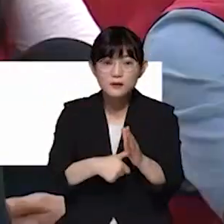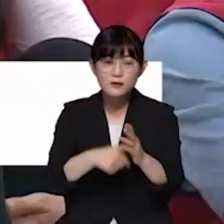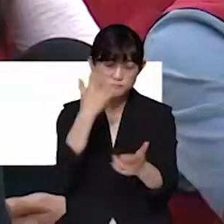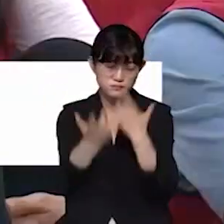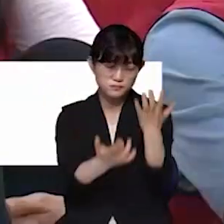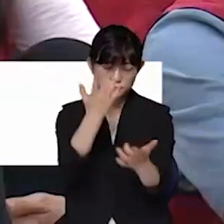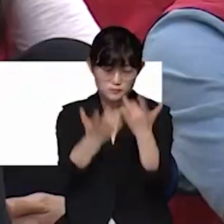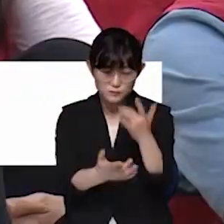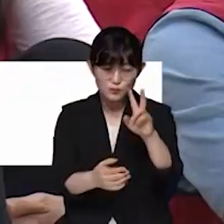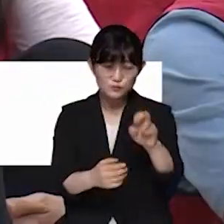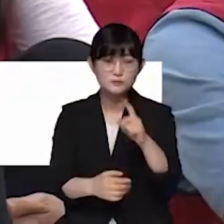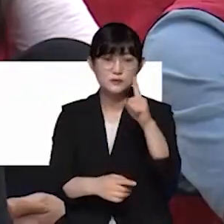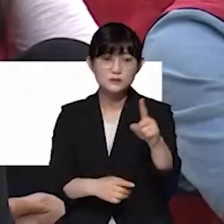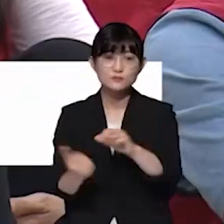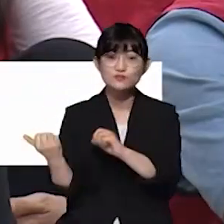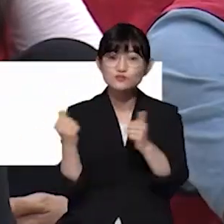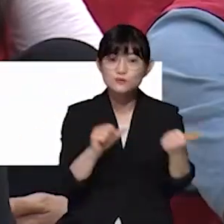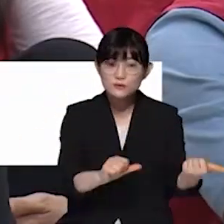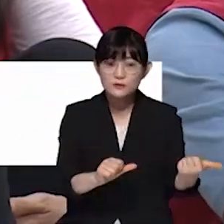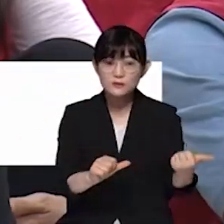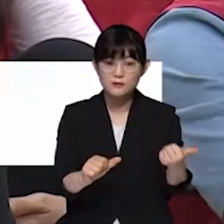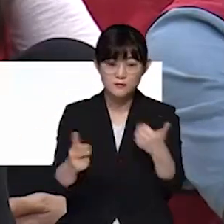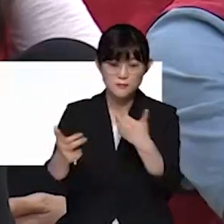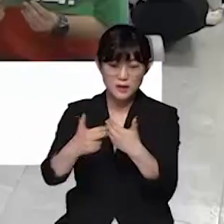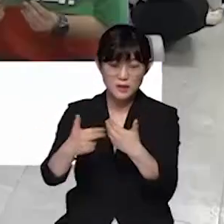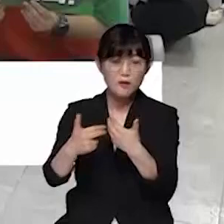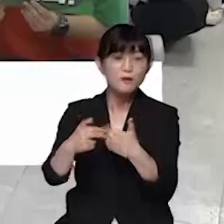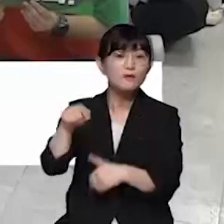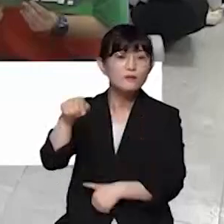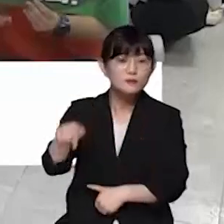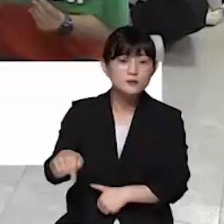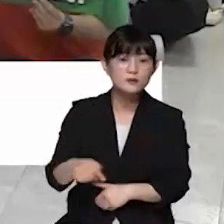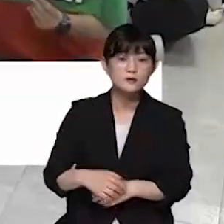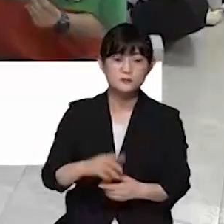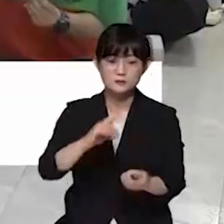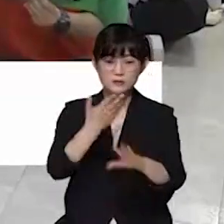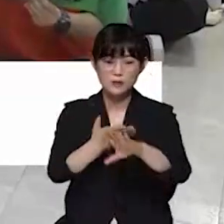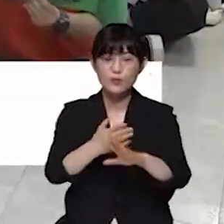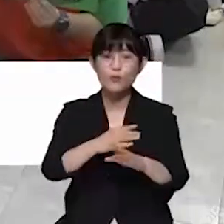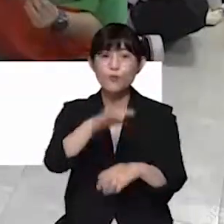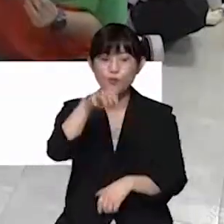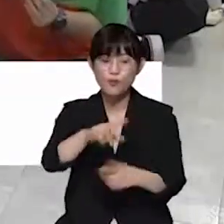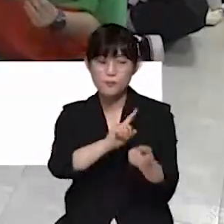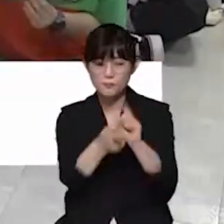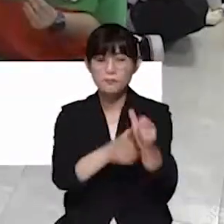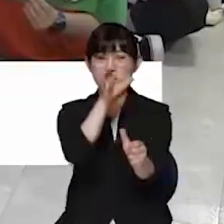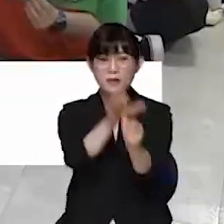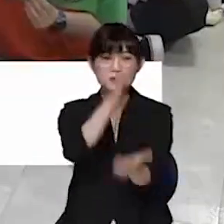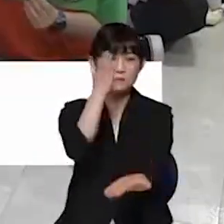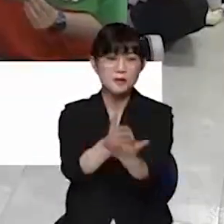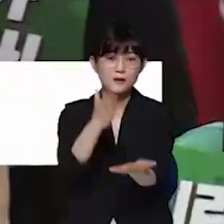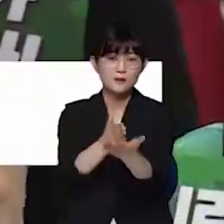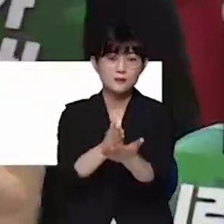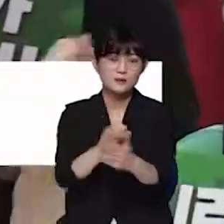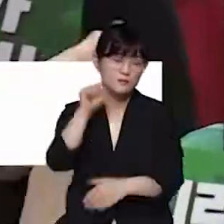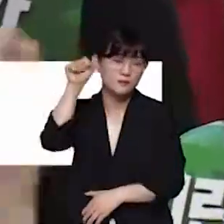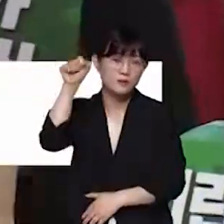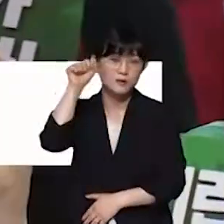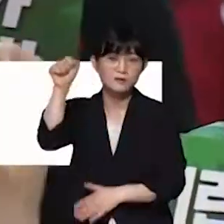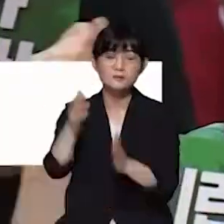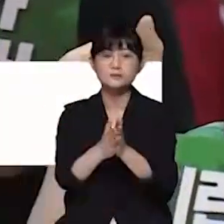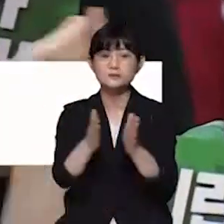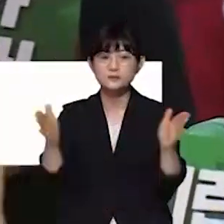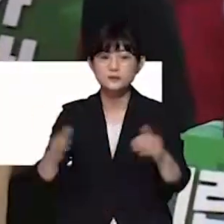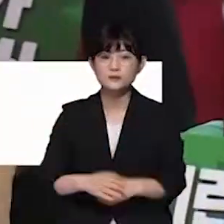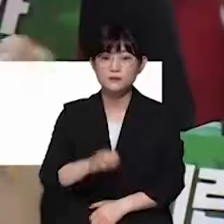화재로 21명을 사망에 이르게 했던 의료재단이 국립병원을 수탁해서는 안 된다며 무기한 파업에 들어갔습니다.